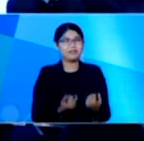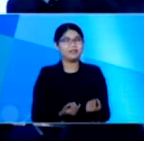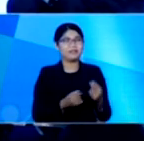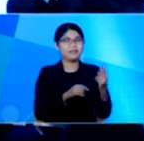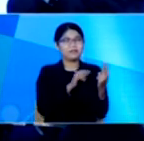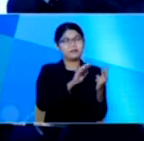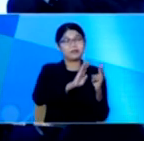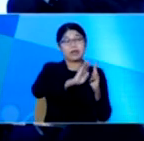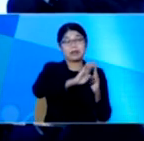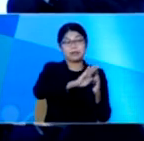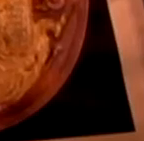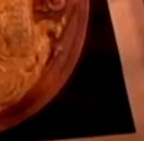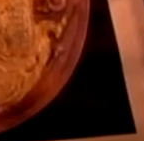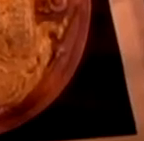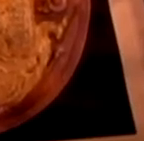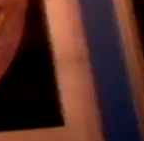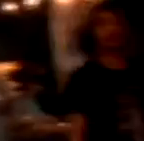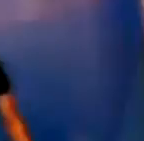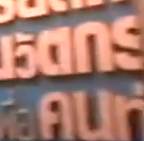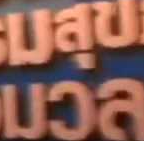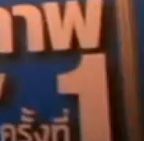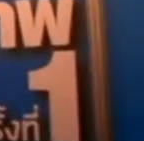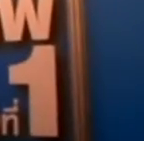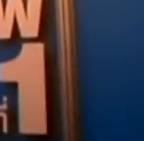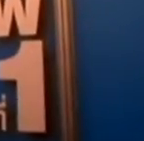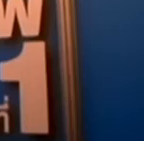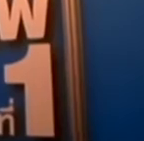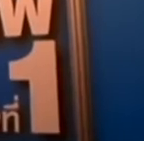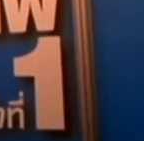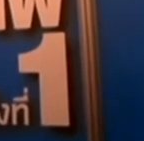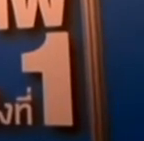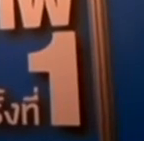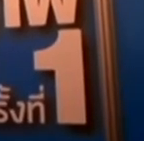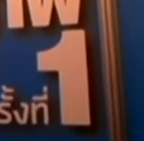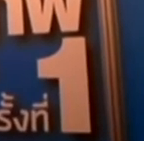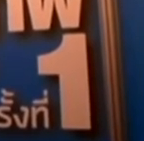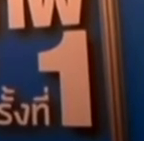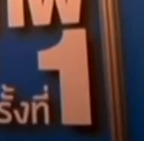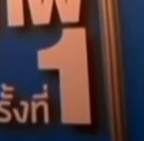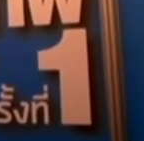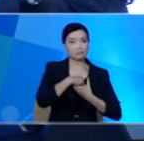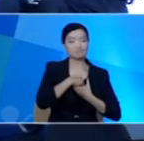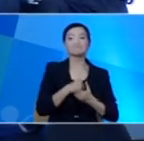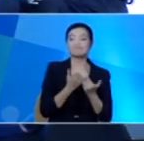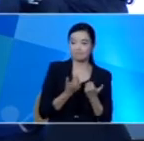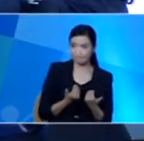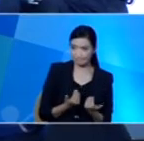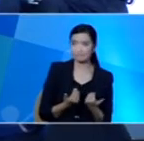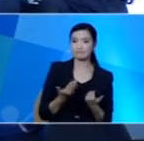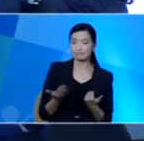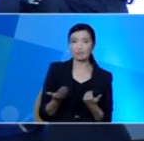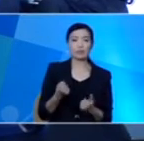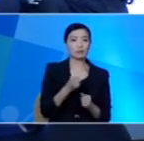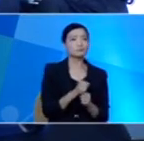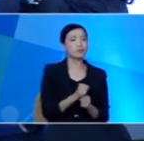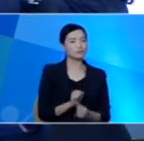วทีเสวนาพุทธศิลป์พุทธคุณเหรียญกิ่งหนุมานอารยสถาปัตย ์หลวงพ่อเนี่ยวันนี้เนี่ยนะเรามาน